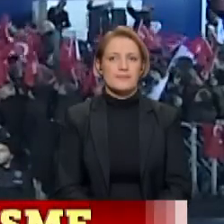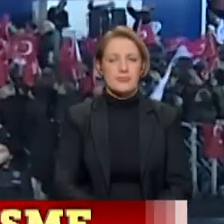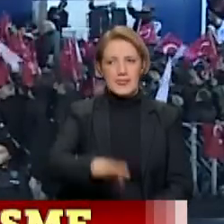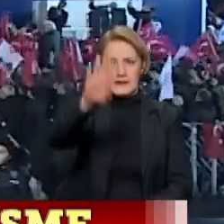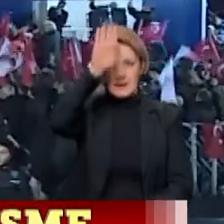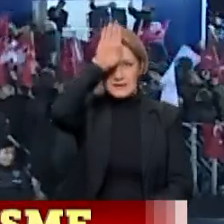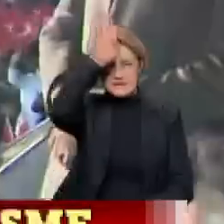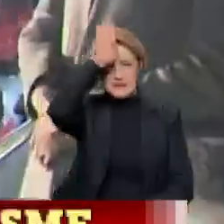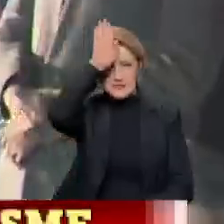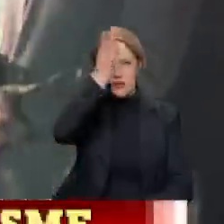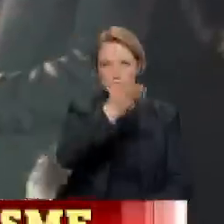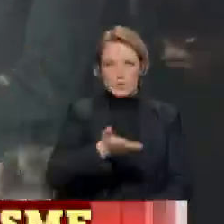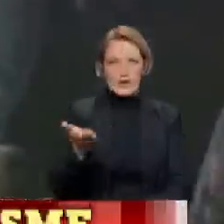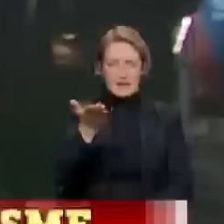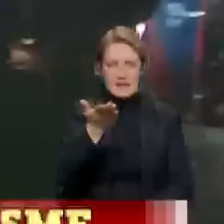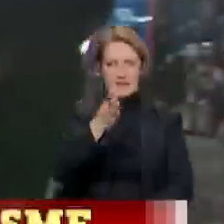İstanbullular,